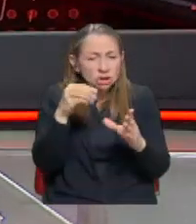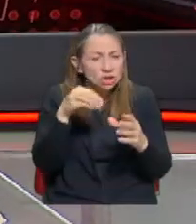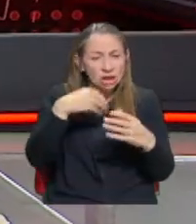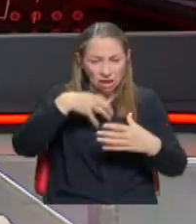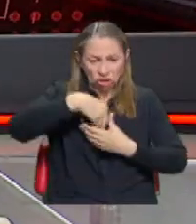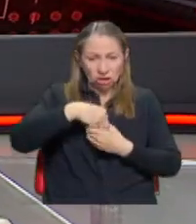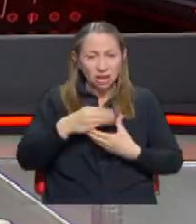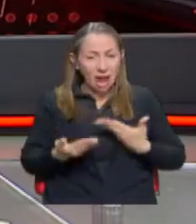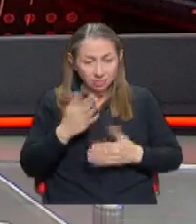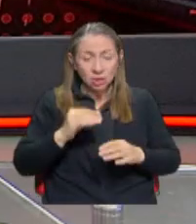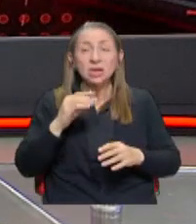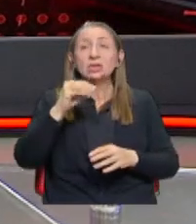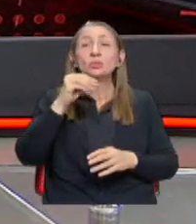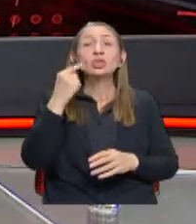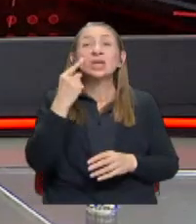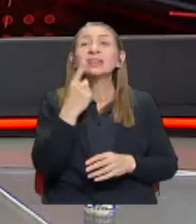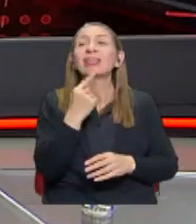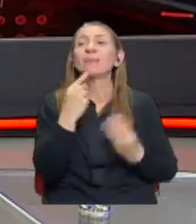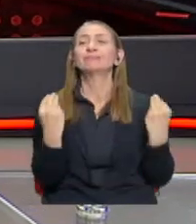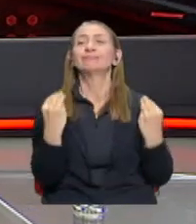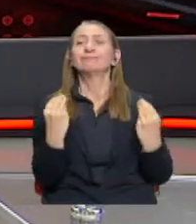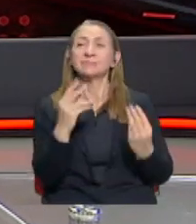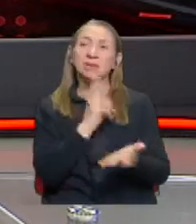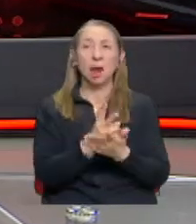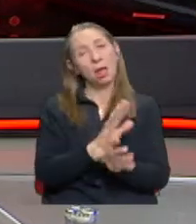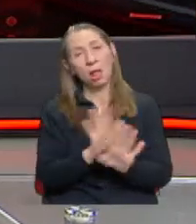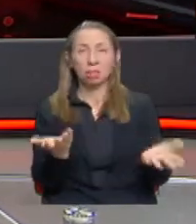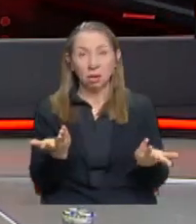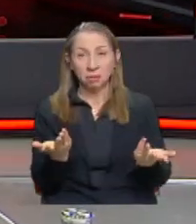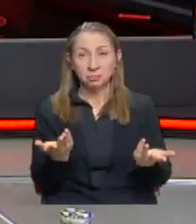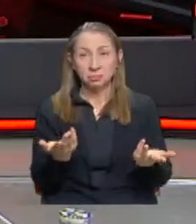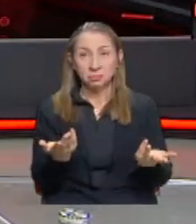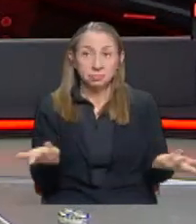değerlendirildiler, pudra şekeri çok tatlıymış diye karar verdiler herhalde. Yani.